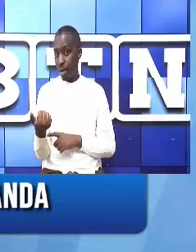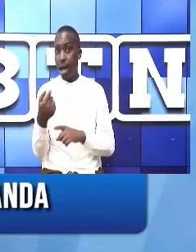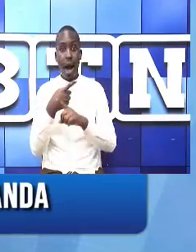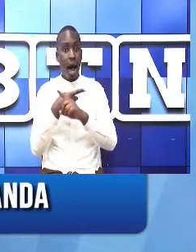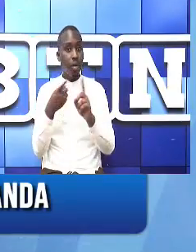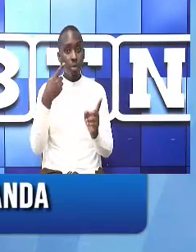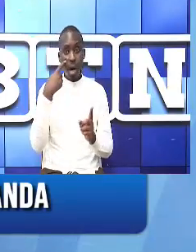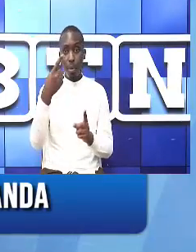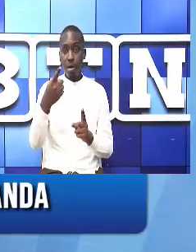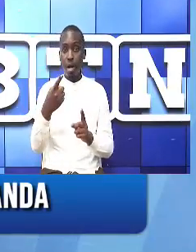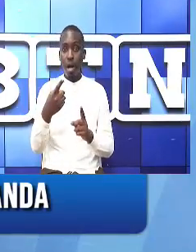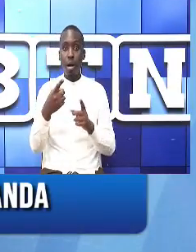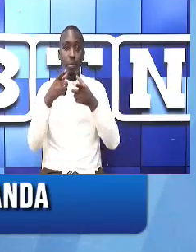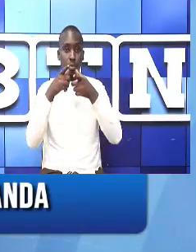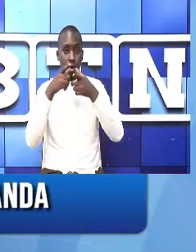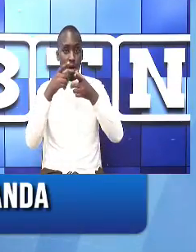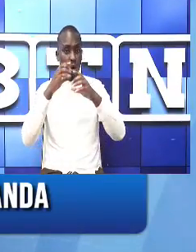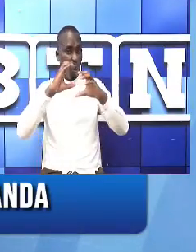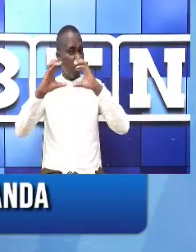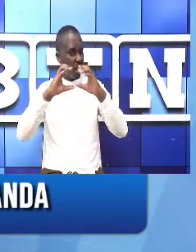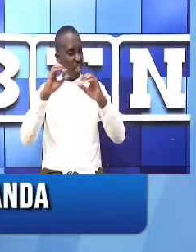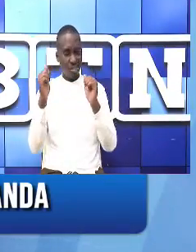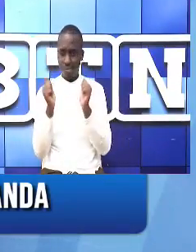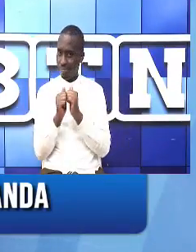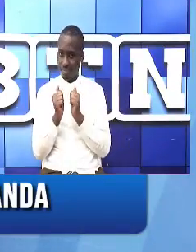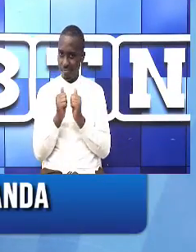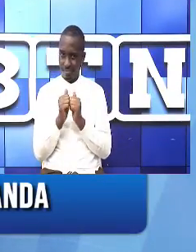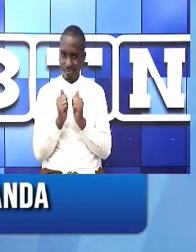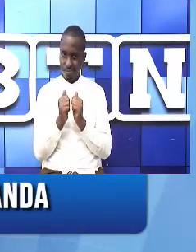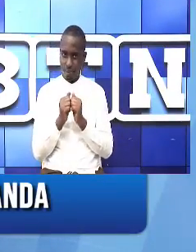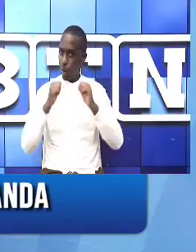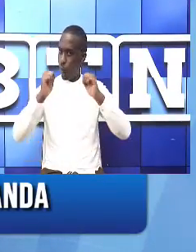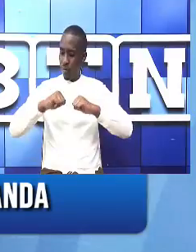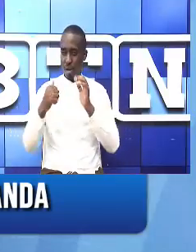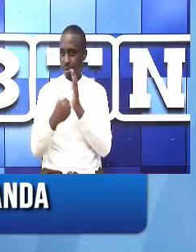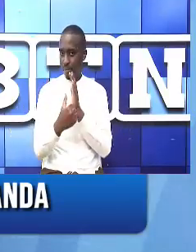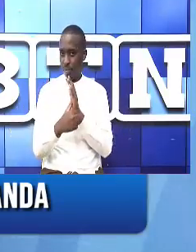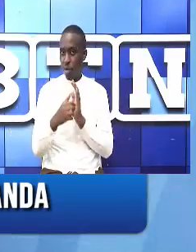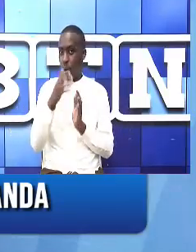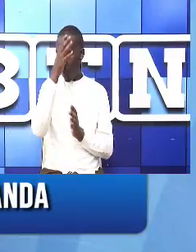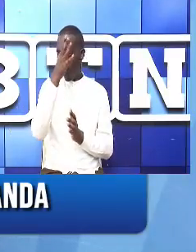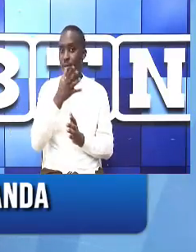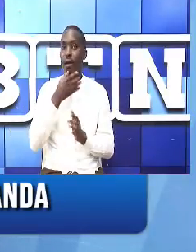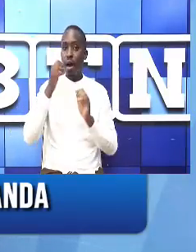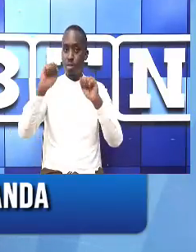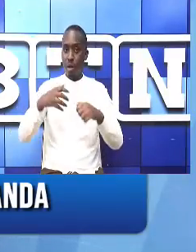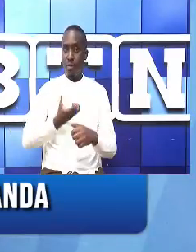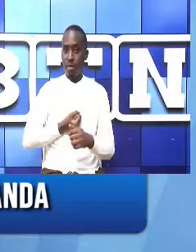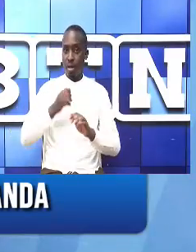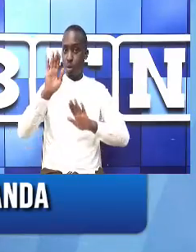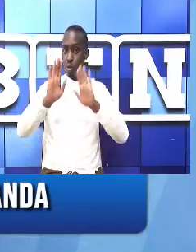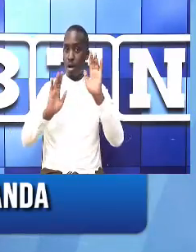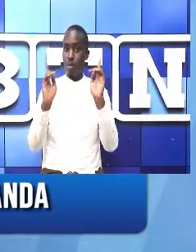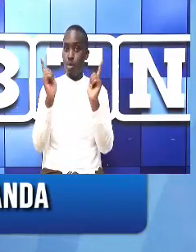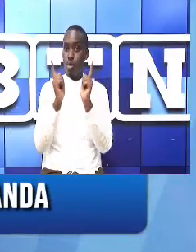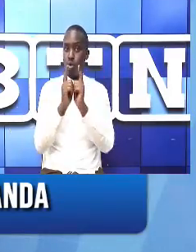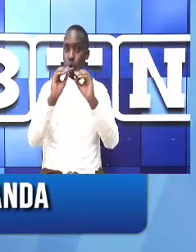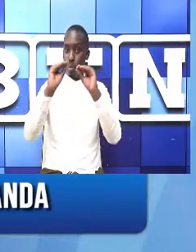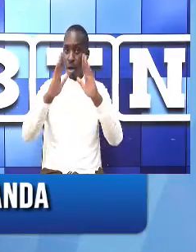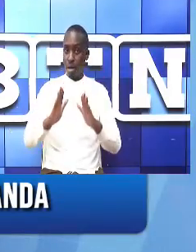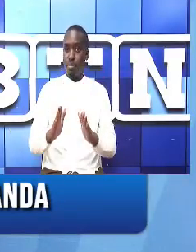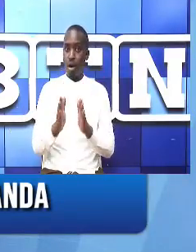ariko ugasanga mu rurimi kumvikana biragora uwo mubyeyi rero ashobora kugira uruhare mu guhuza wa mwarimu na